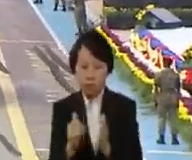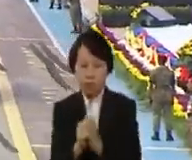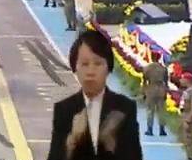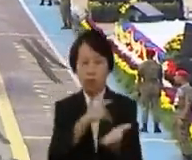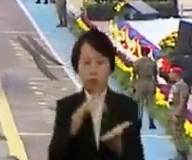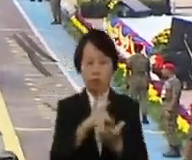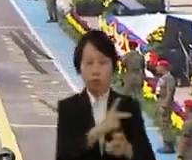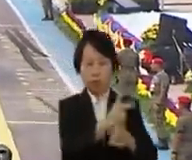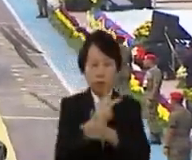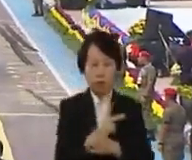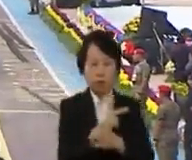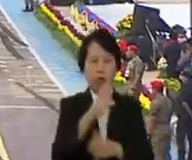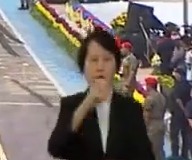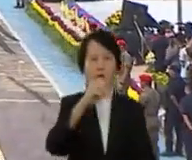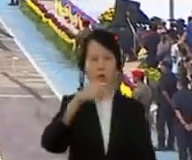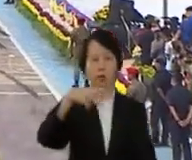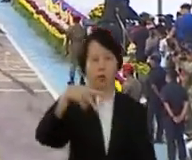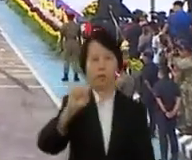pusat kawalan operasi.